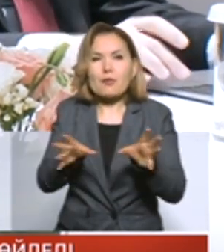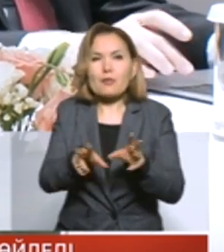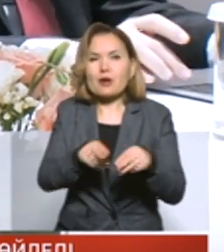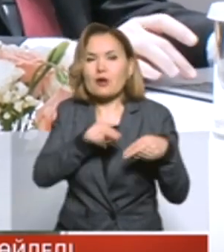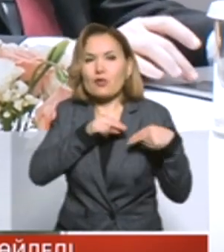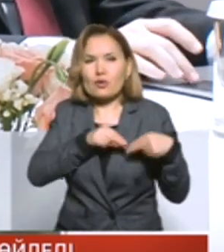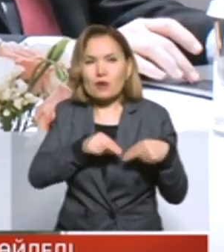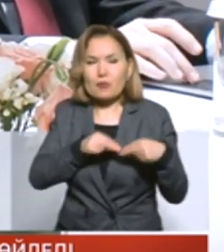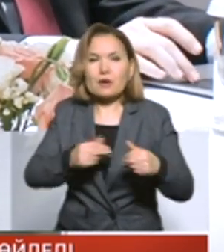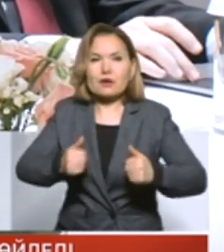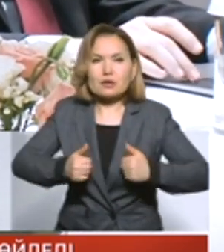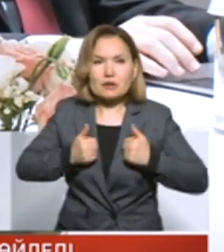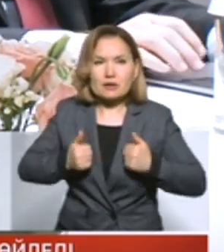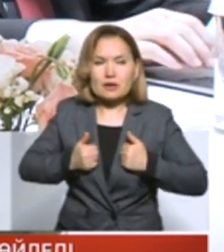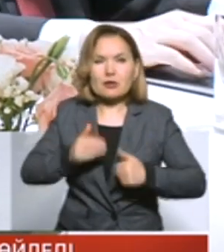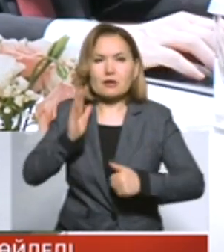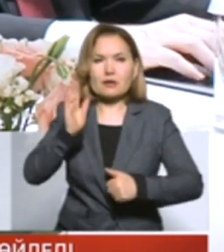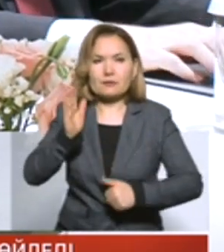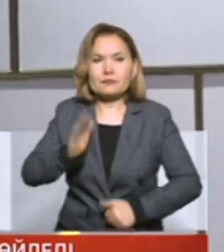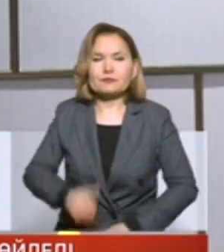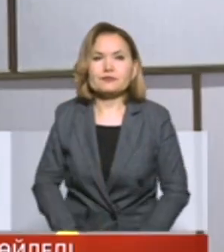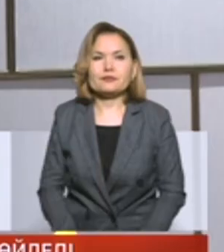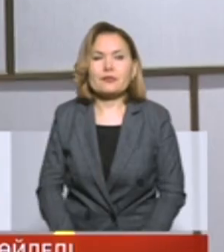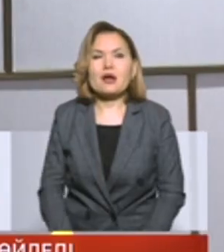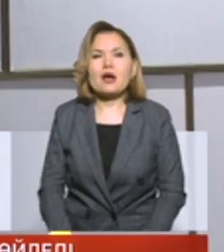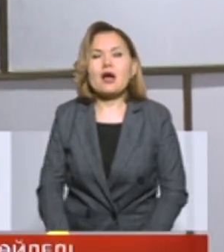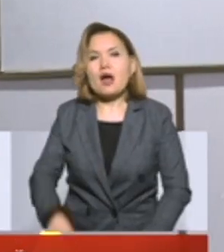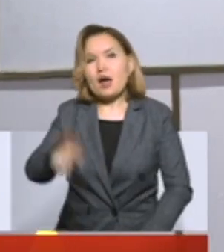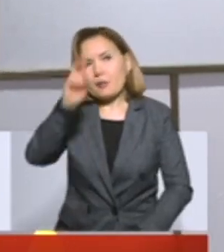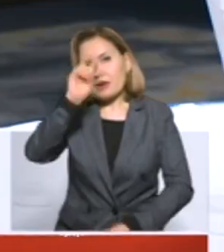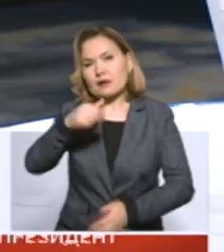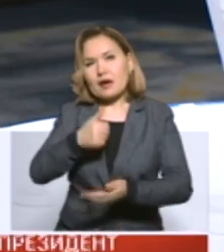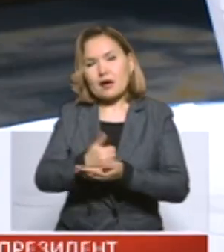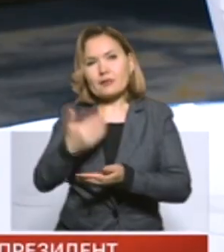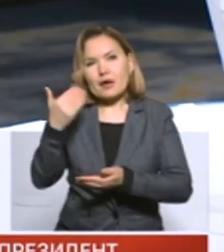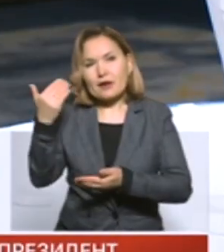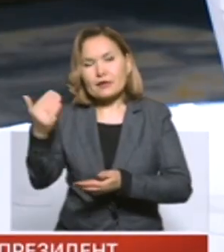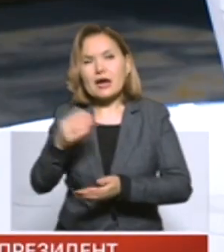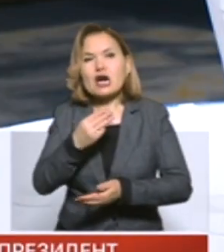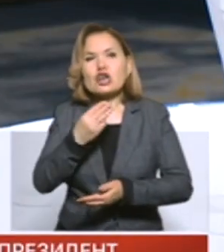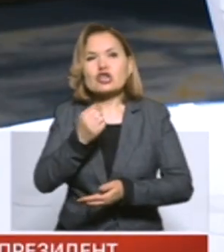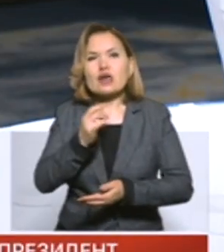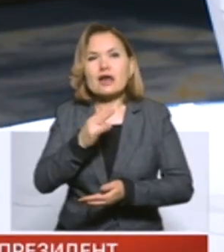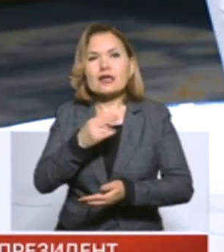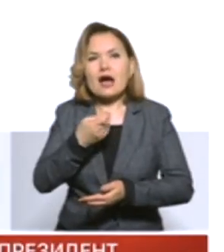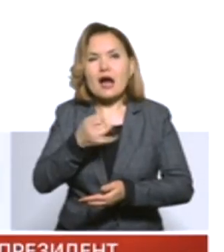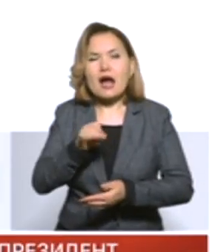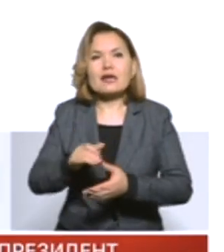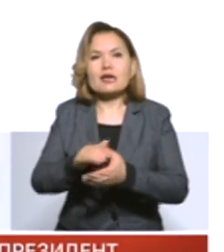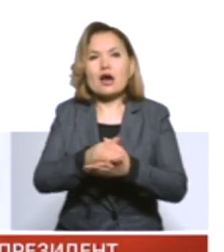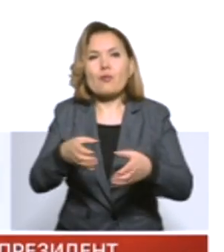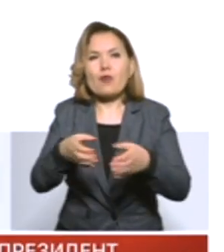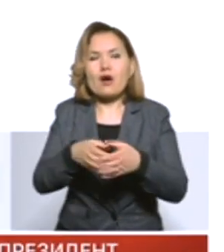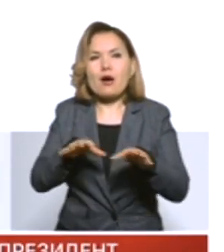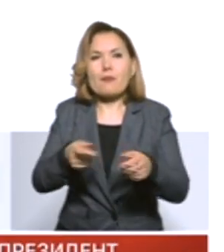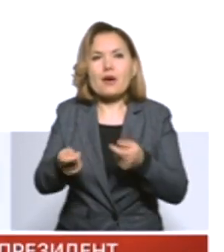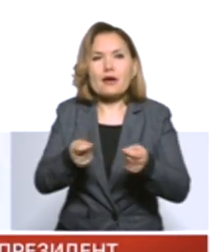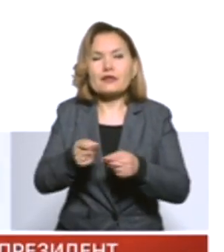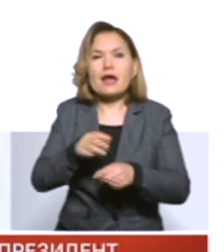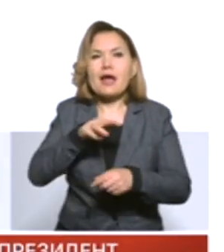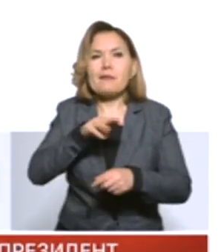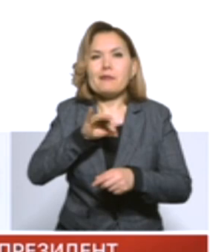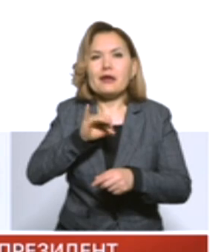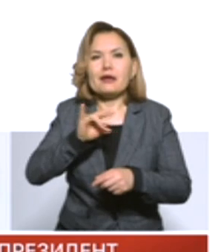деңгейін көтеруге мүдделіміз. Бұдан бөлек мемлекет басшысы Шанхай ынтымақтастық ұйымының бас хатшысы Чянь